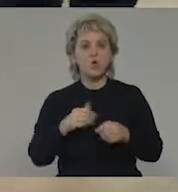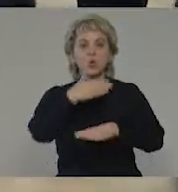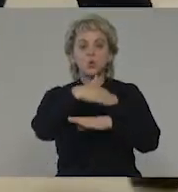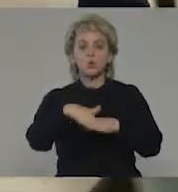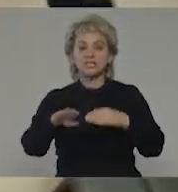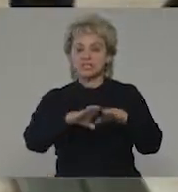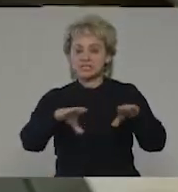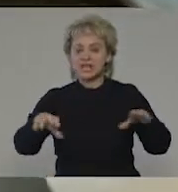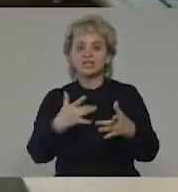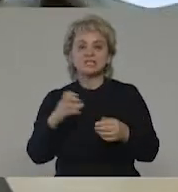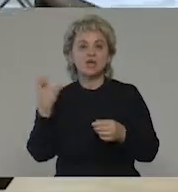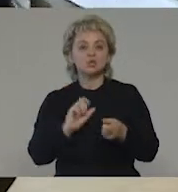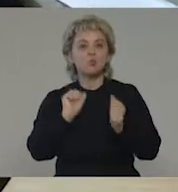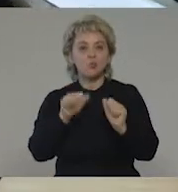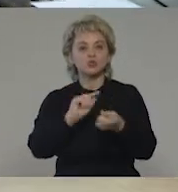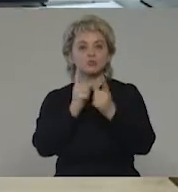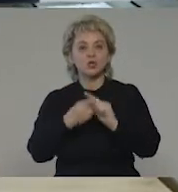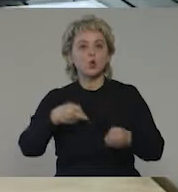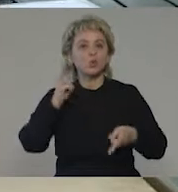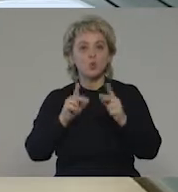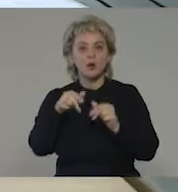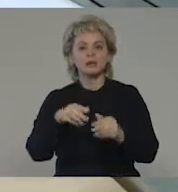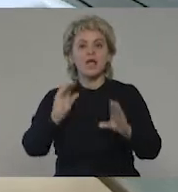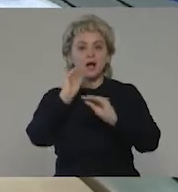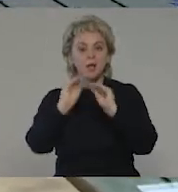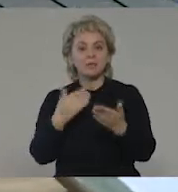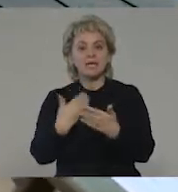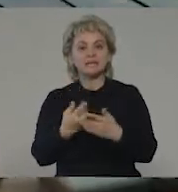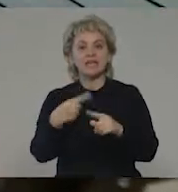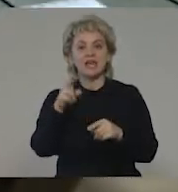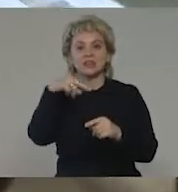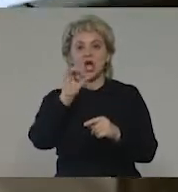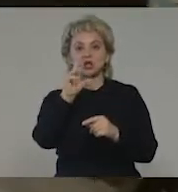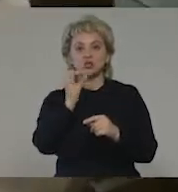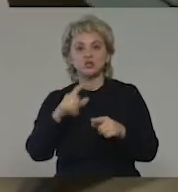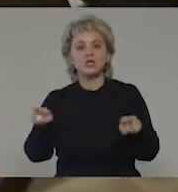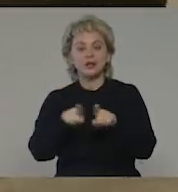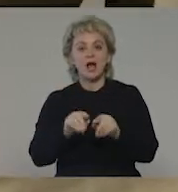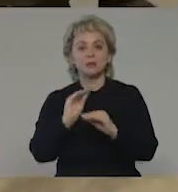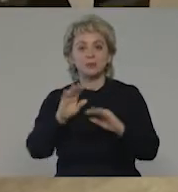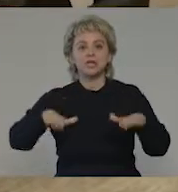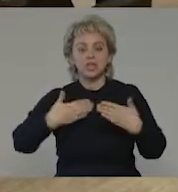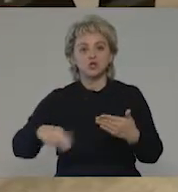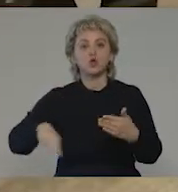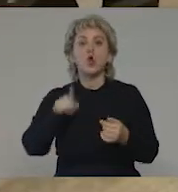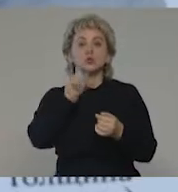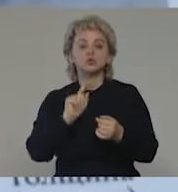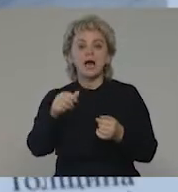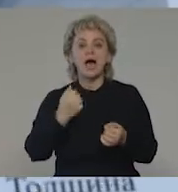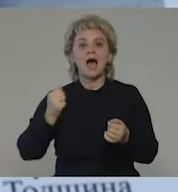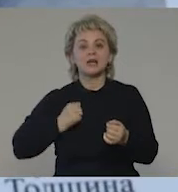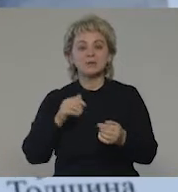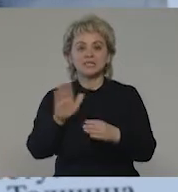Уличная скамья за несколько секунд может превратиться в кухонный комплект, например, для дач или даже, как предложил директор, для удобства